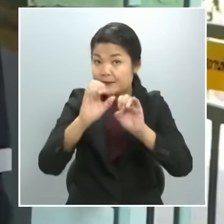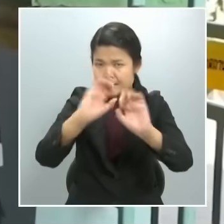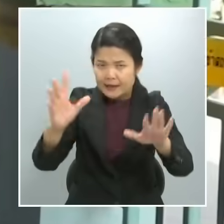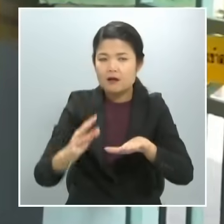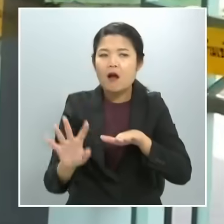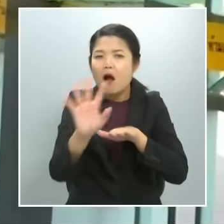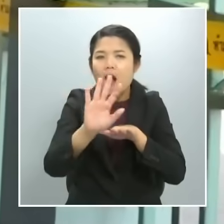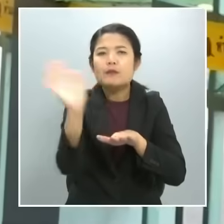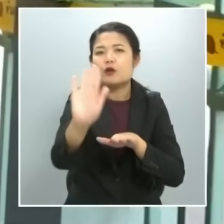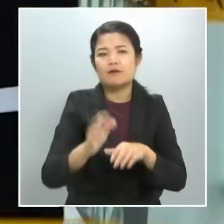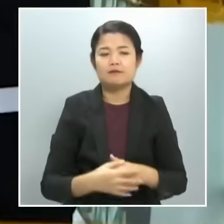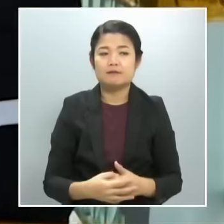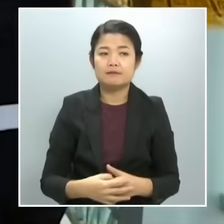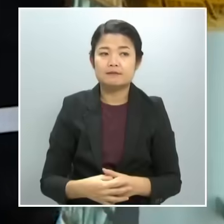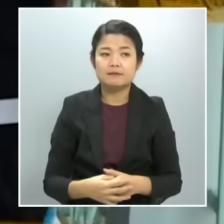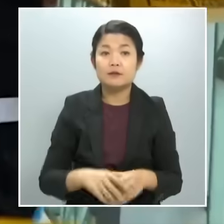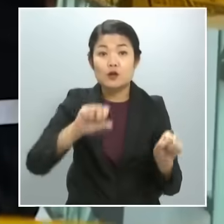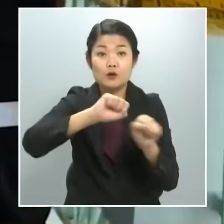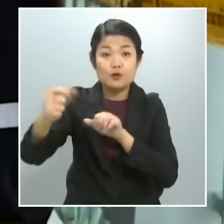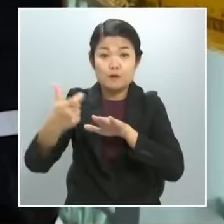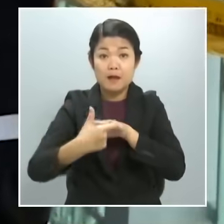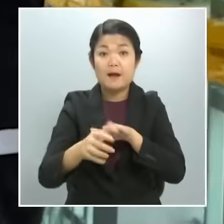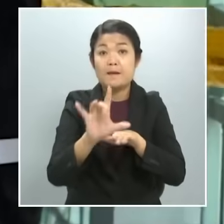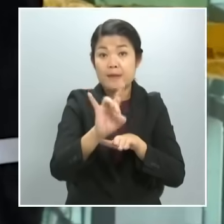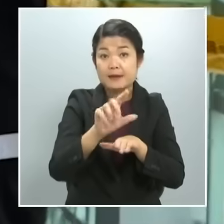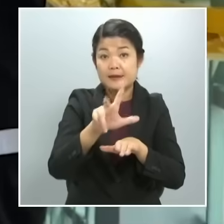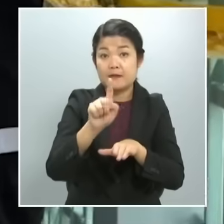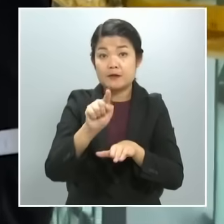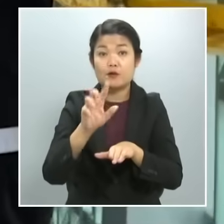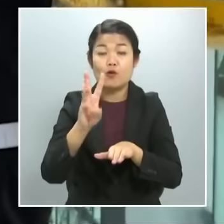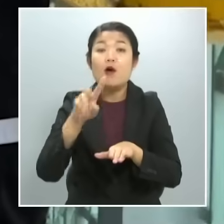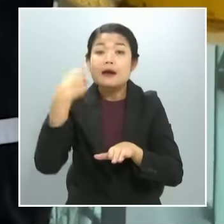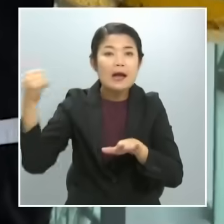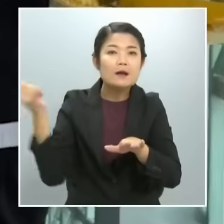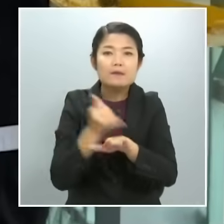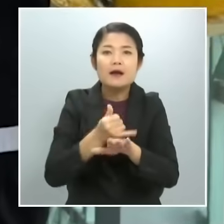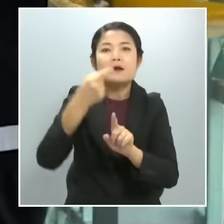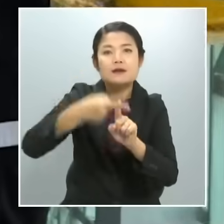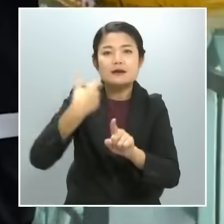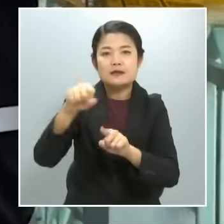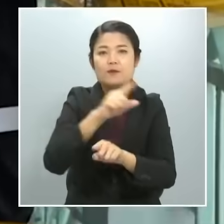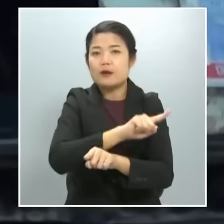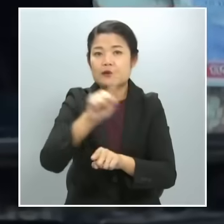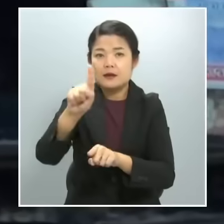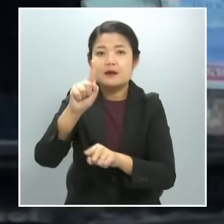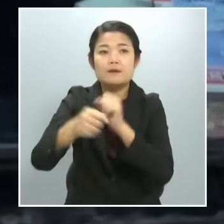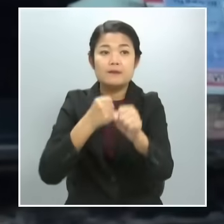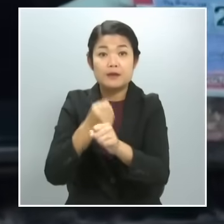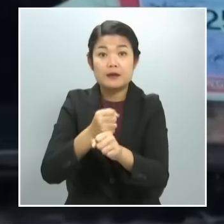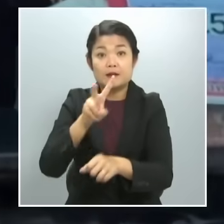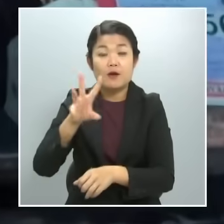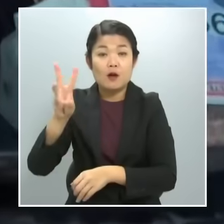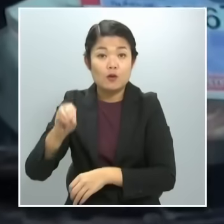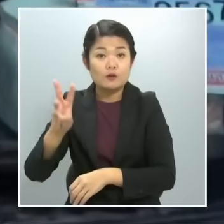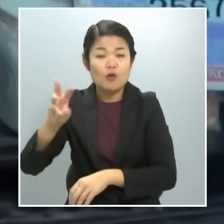แล้วนี่นะฮะรถตู้ทะเบียน 8316กทมครับวันที่ 1ตุลาคมปี 2566นะครับจากอำเภอแวงน้อยตอน 18:00